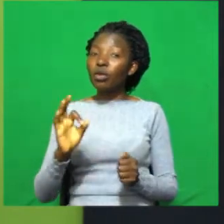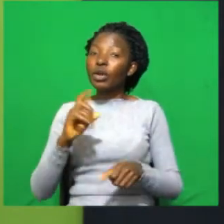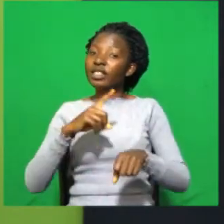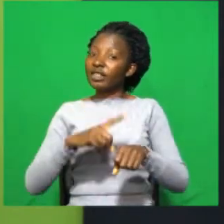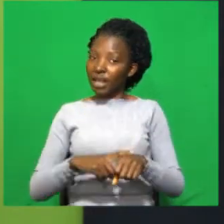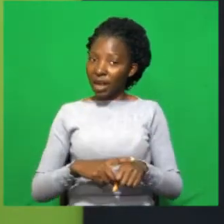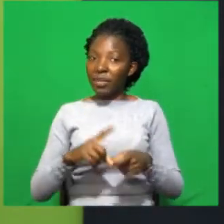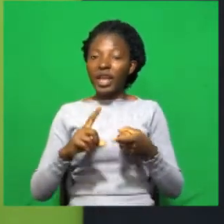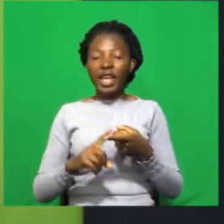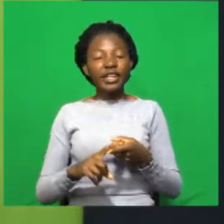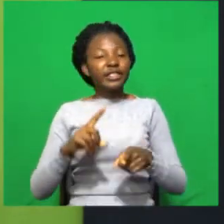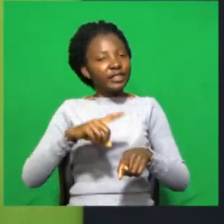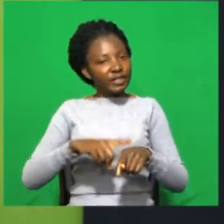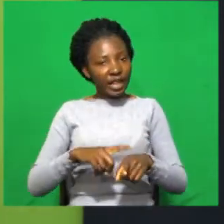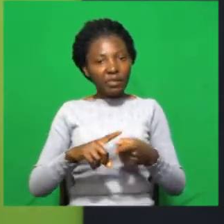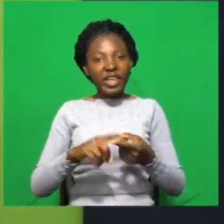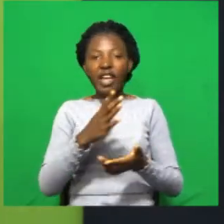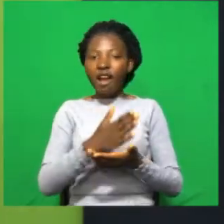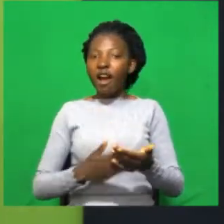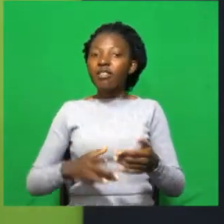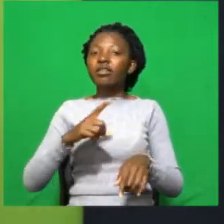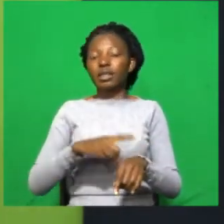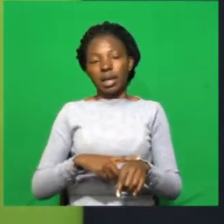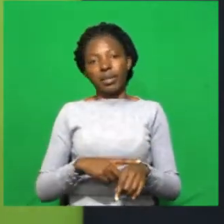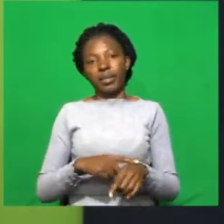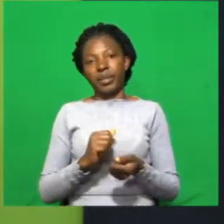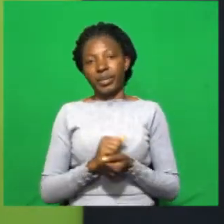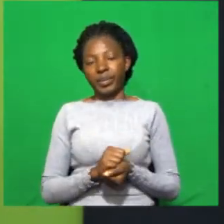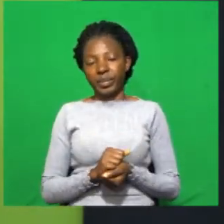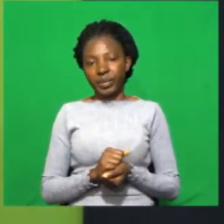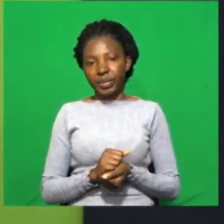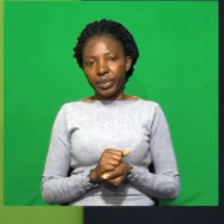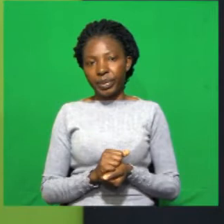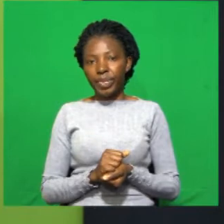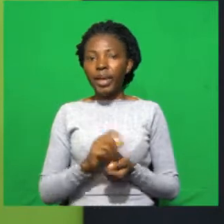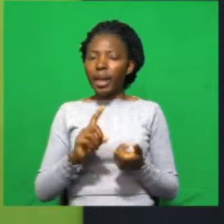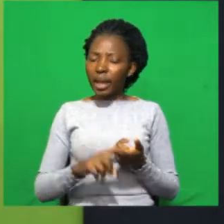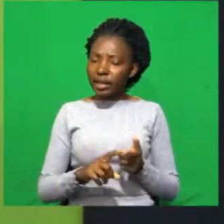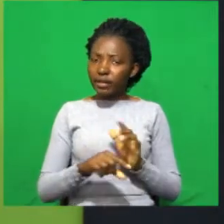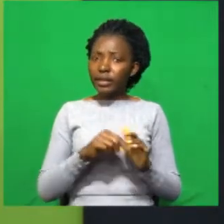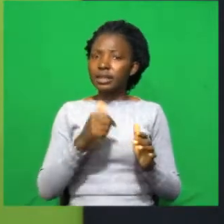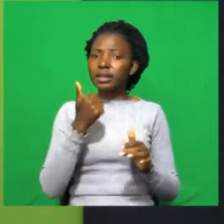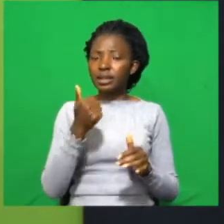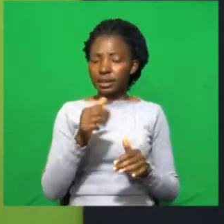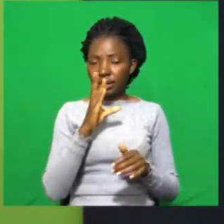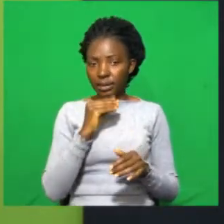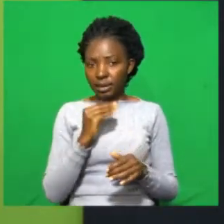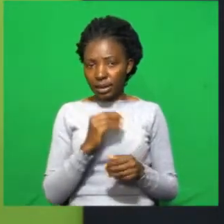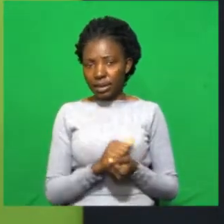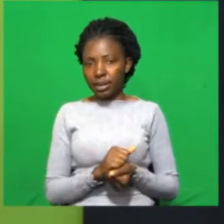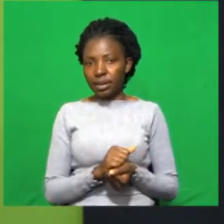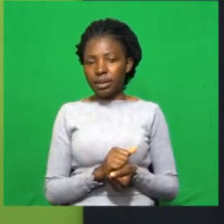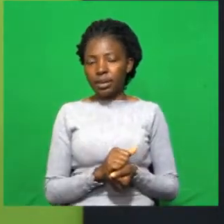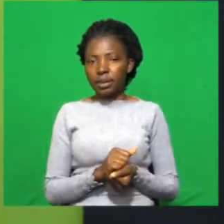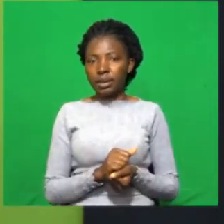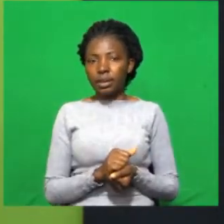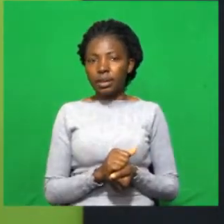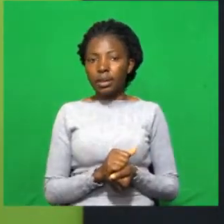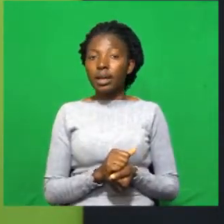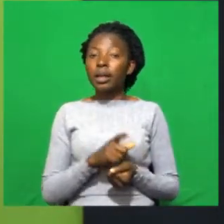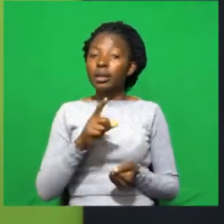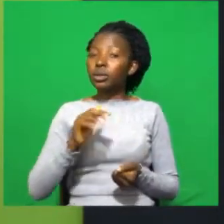time, times and half a time. Ndobva verse 6 yazvakazarurwa 12 yadzokorora